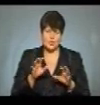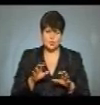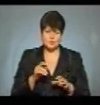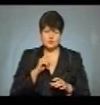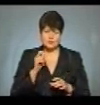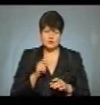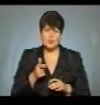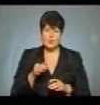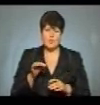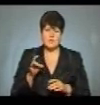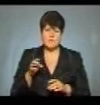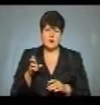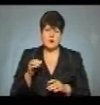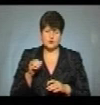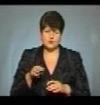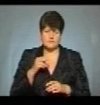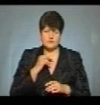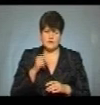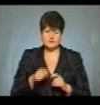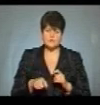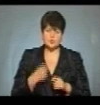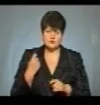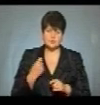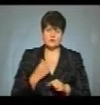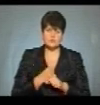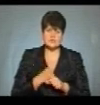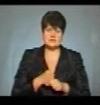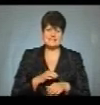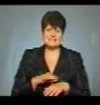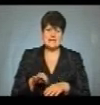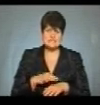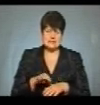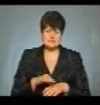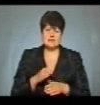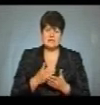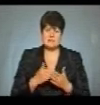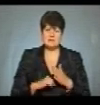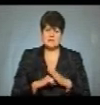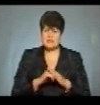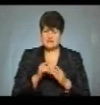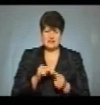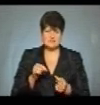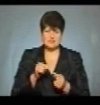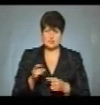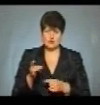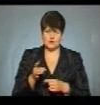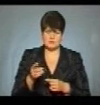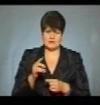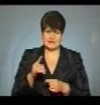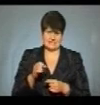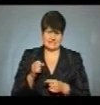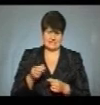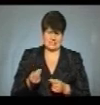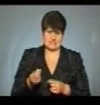Горбатюк обвинувачується в скоєнні злочину, вчиненого застосуванням насильства, є підстави не визначати розмір застави указаного